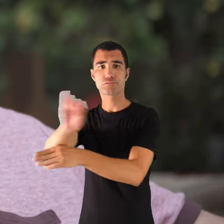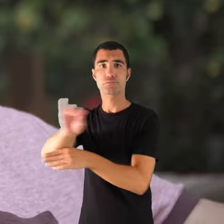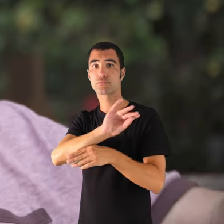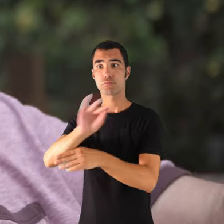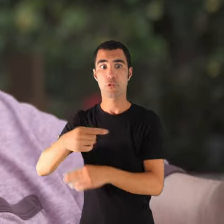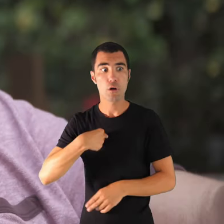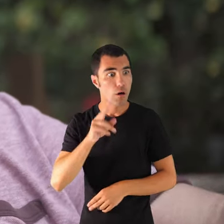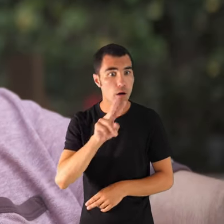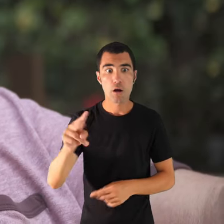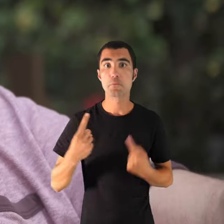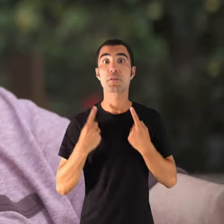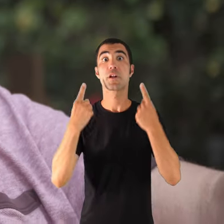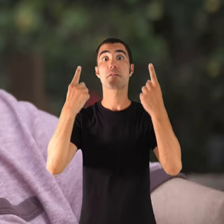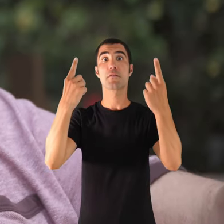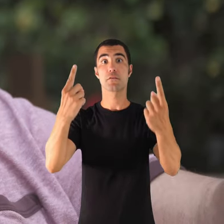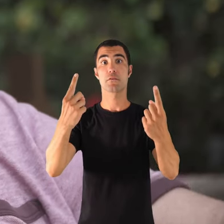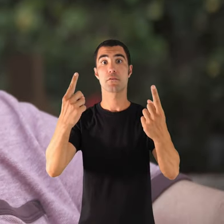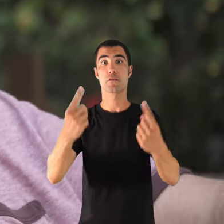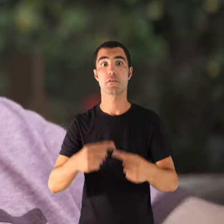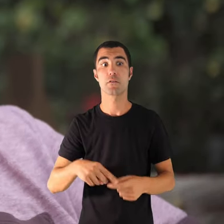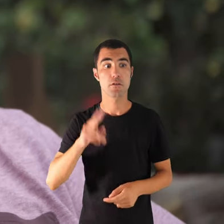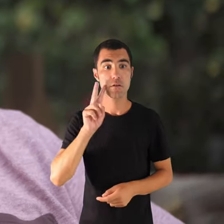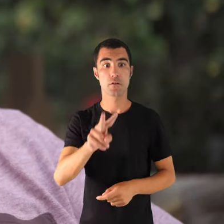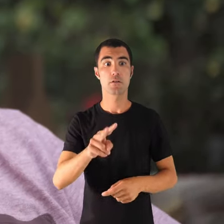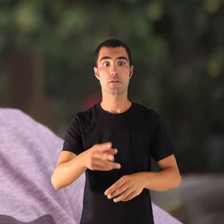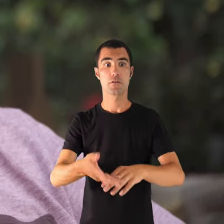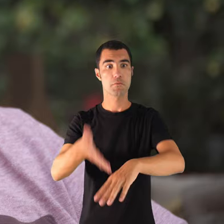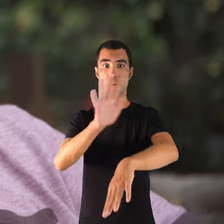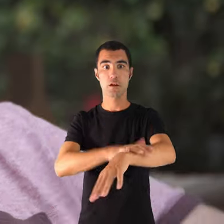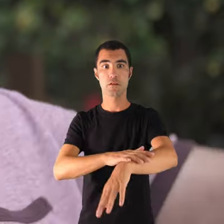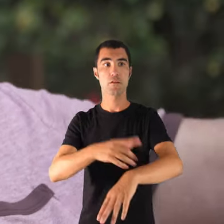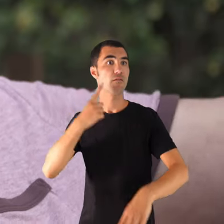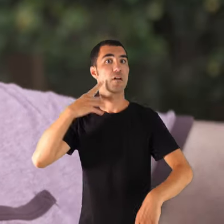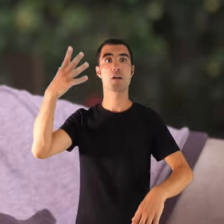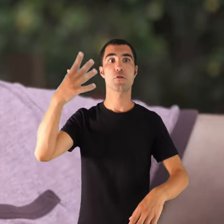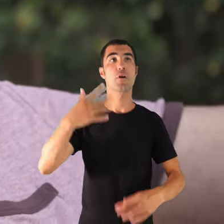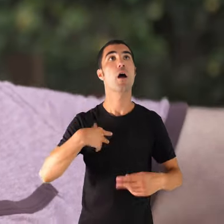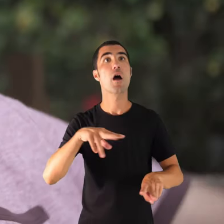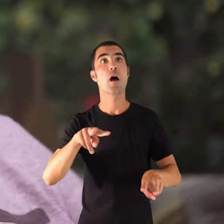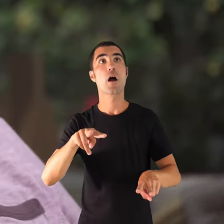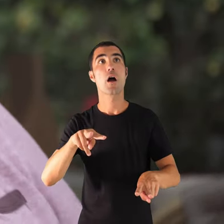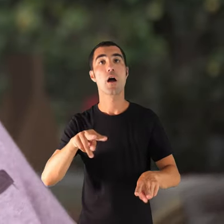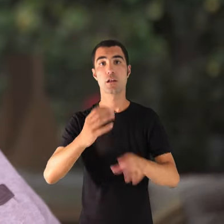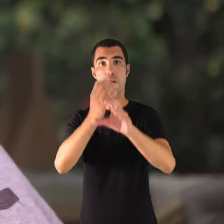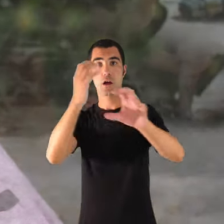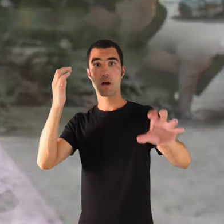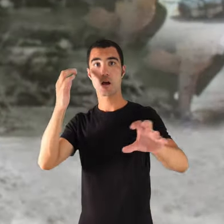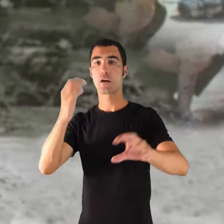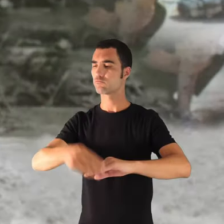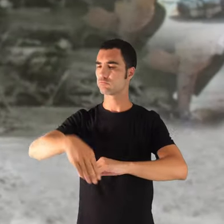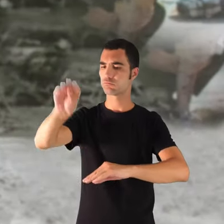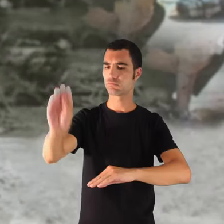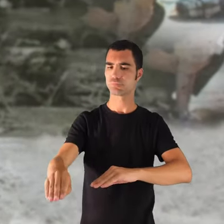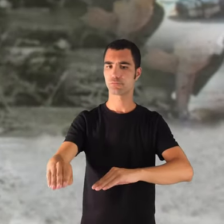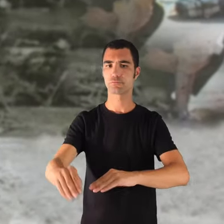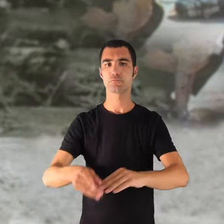que va venir a Palma i el Maximilià Xem us va pagar l'autocar i l'entrada per anar a veure el cordobès.